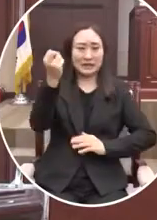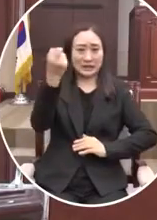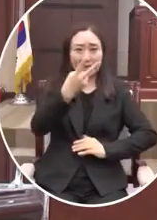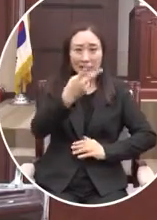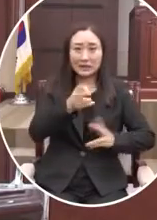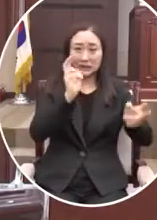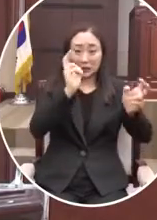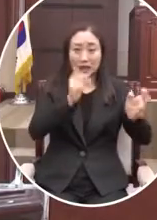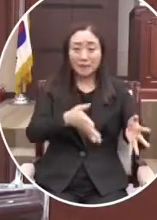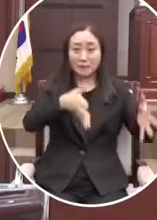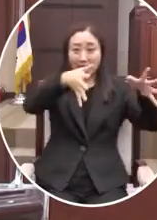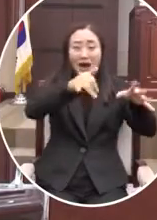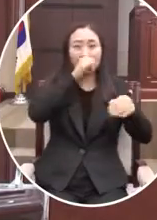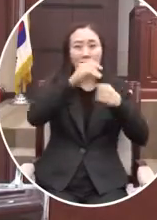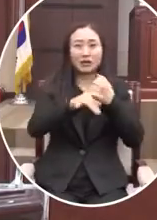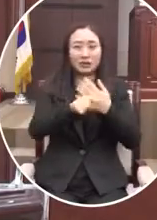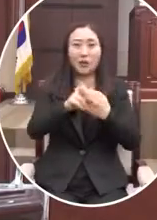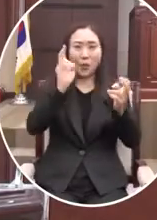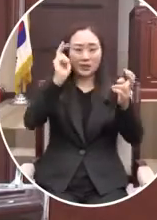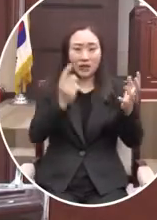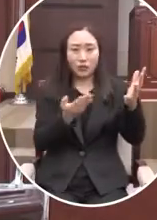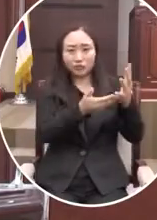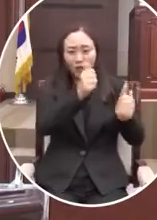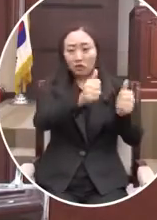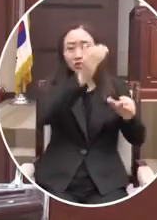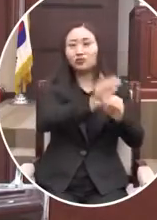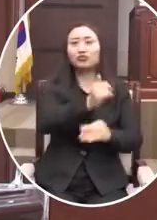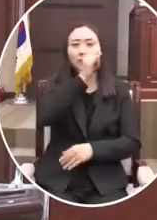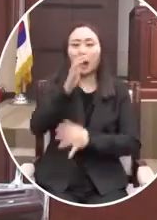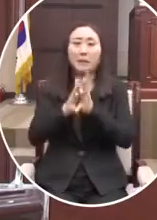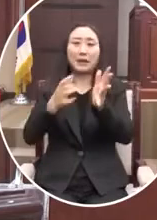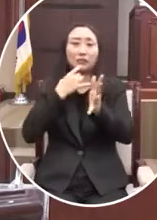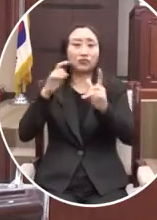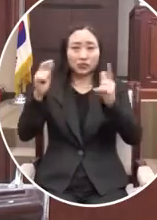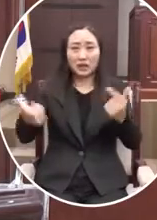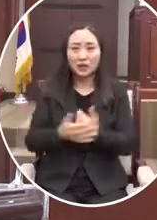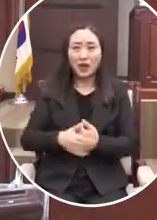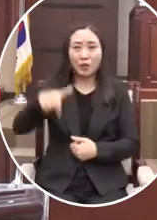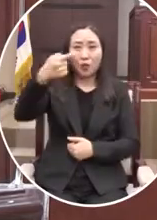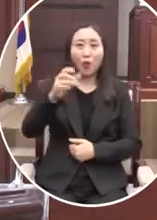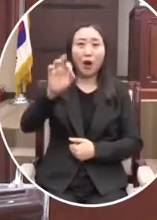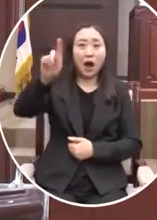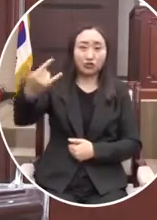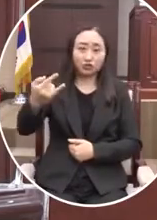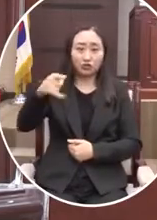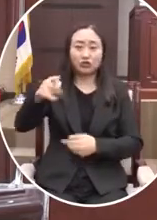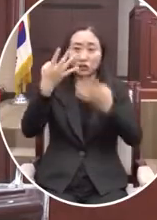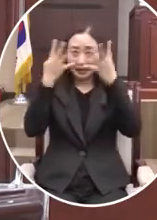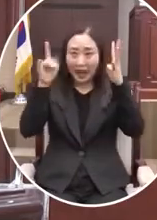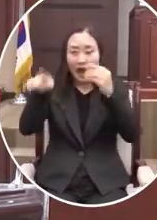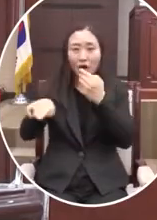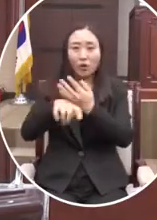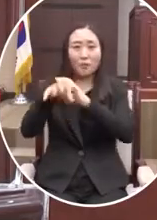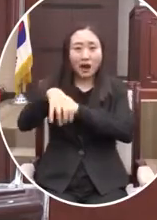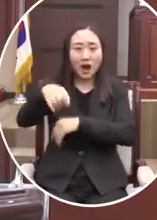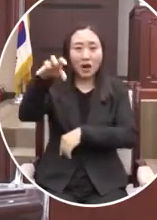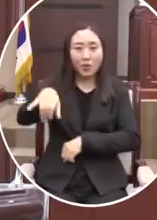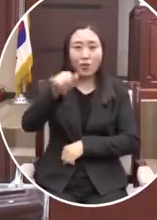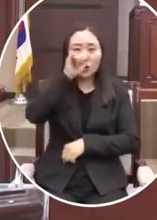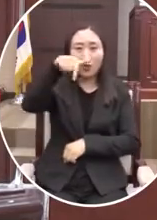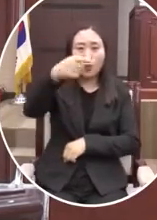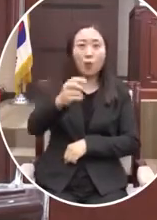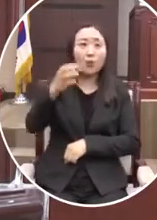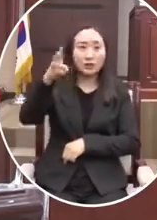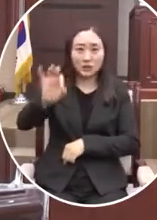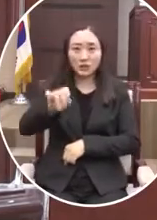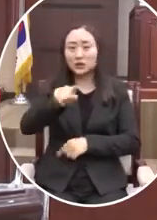시공사 선정 경쟁에도 뛰어든 상태입니다. 아파트뿐이 아닙니다. 광운대 역세권 개발과 공릉역